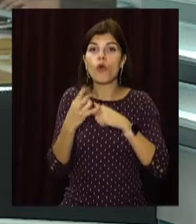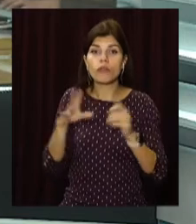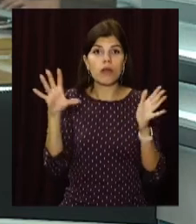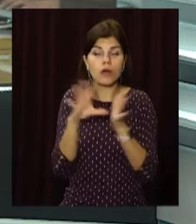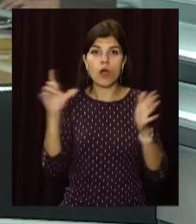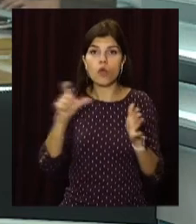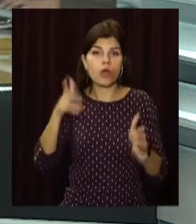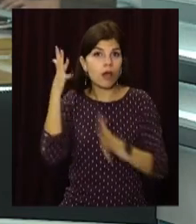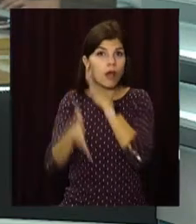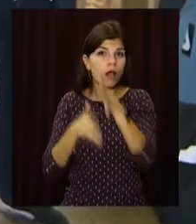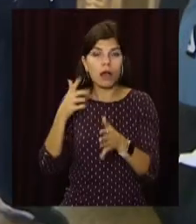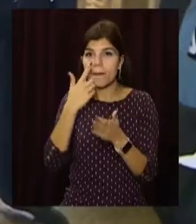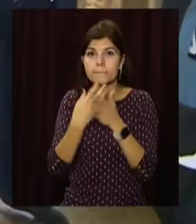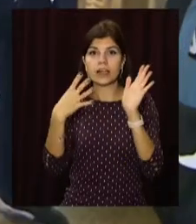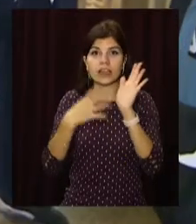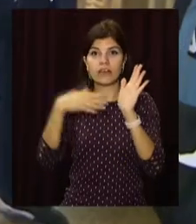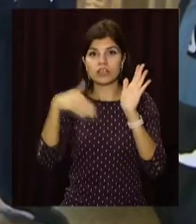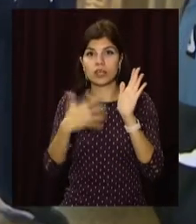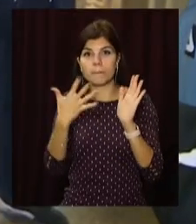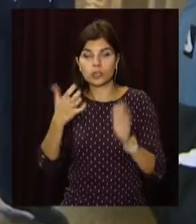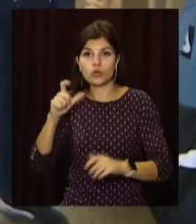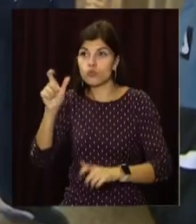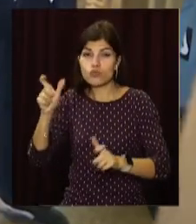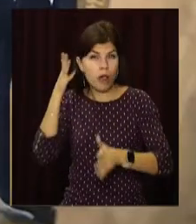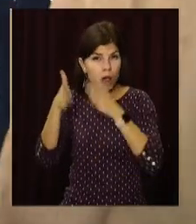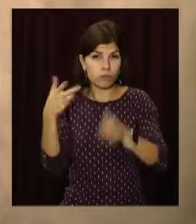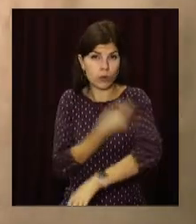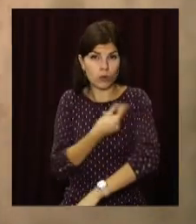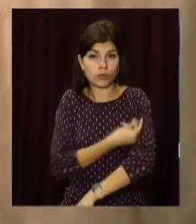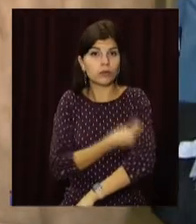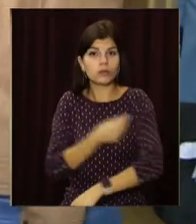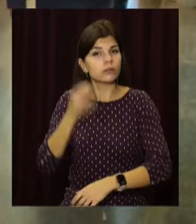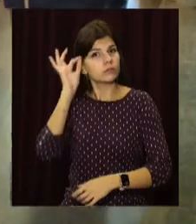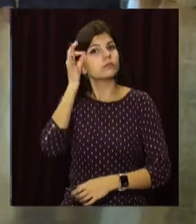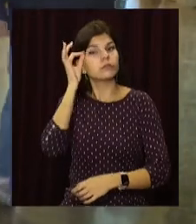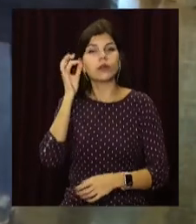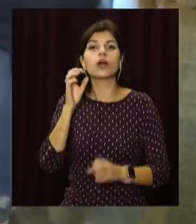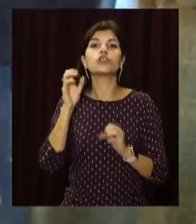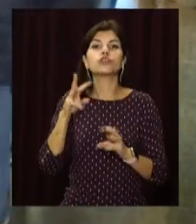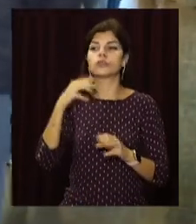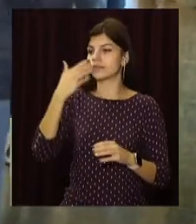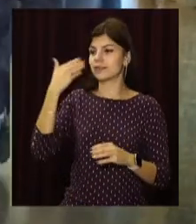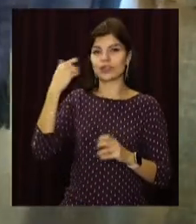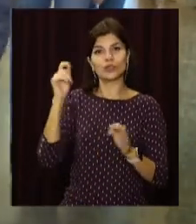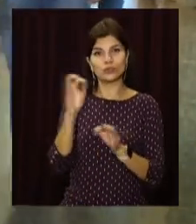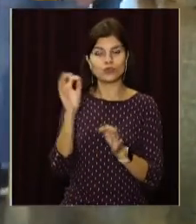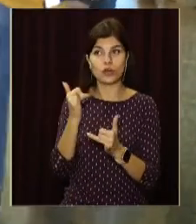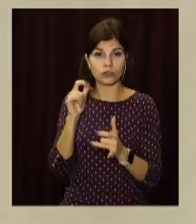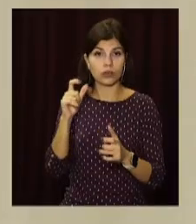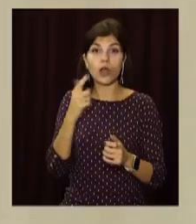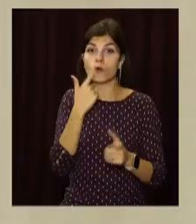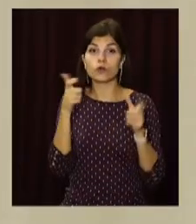Дніпрі вакцинувалися майже 9,5 тисяч містян. Це вчетверо більше, аніж зазвичай, повідомив у Фейсбук директор